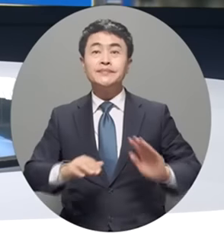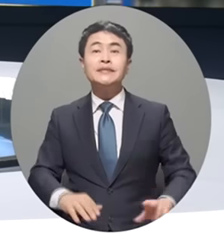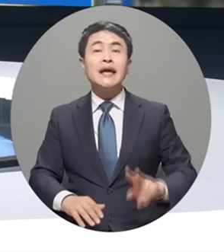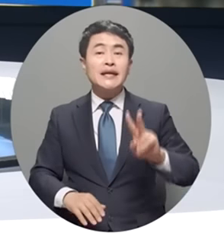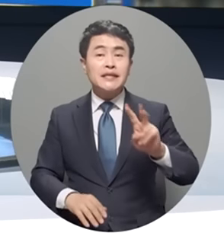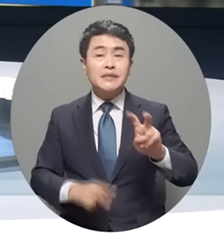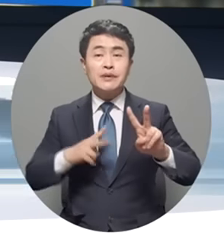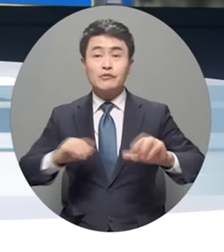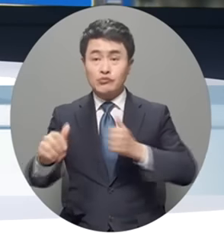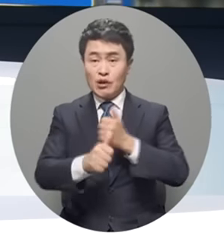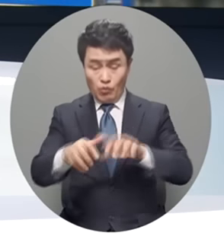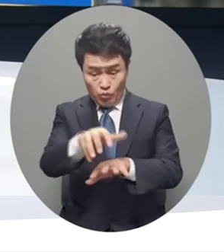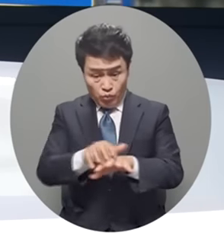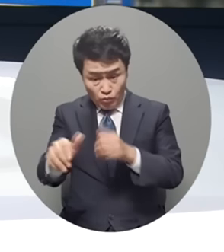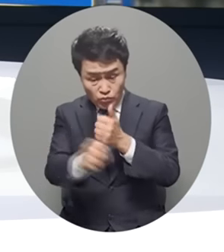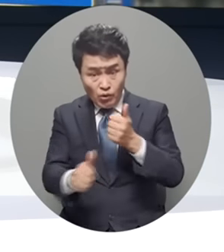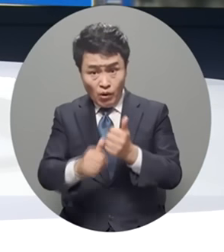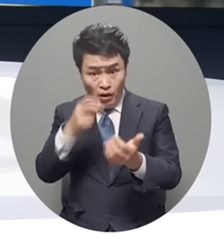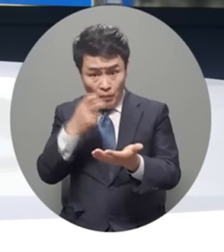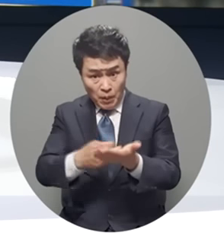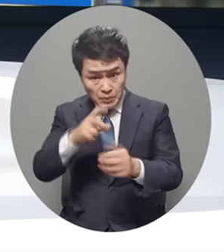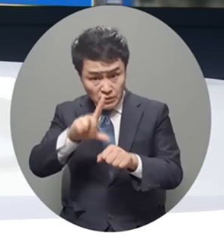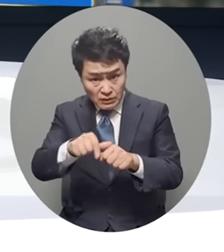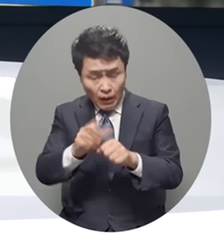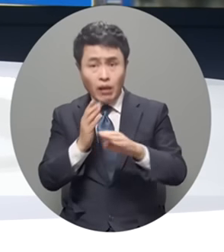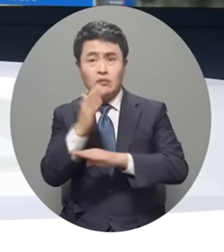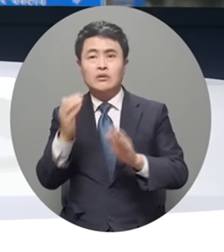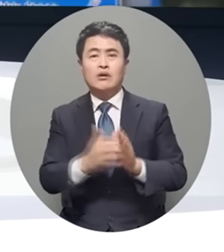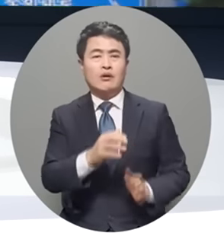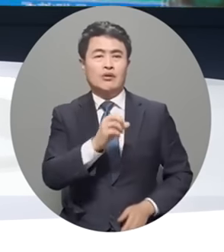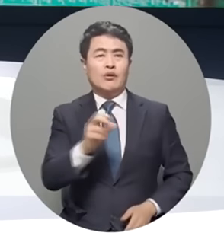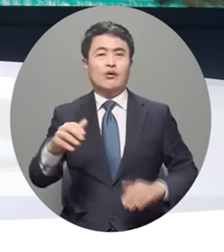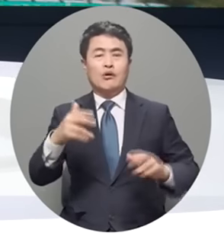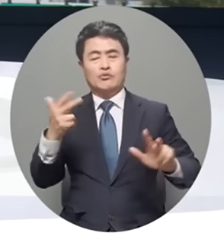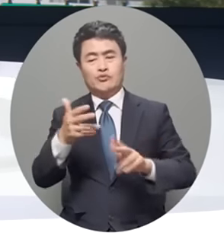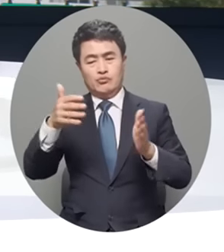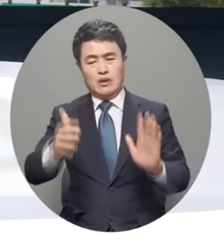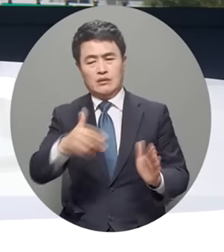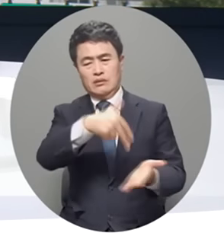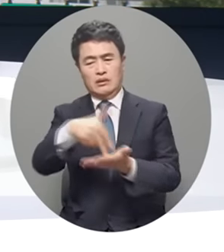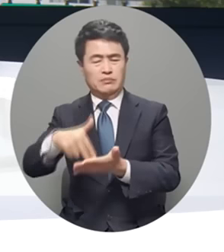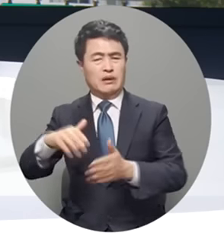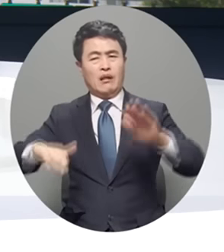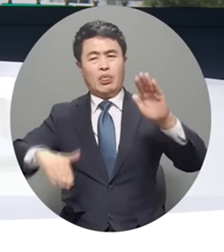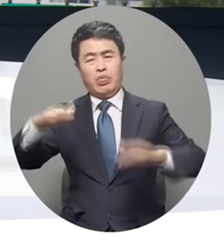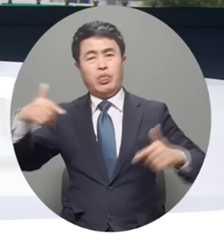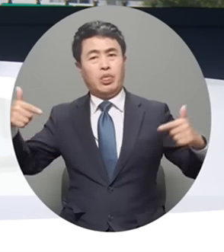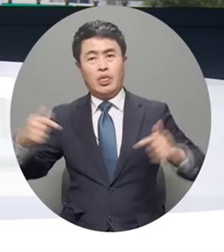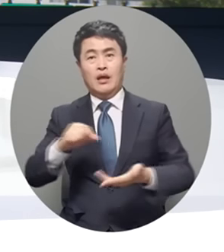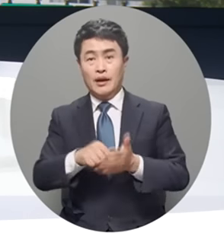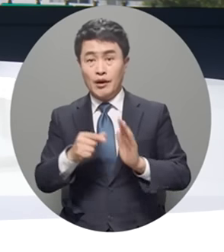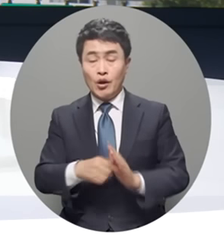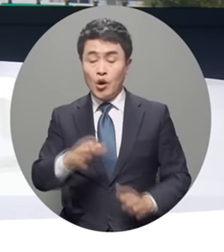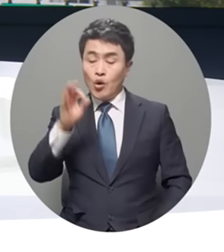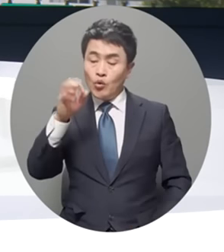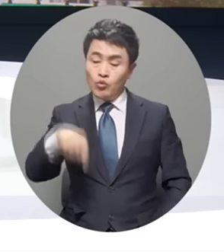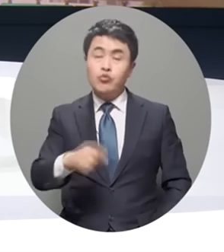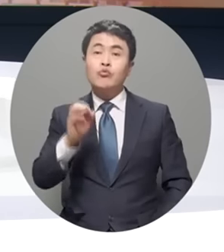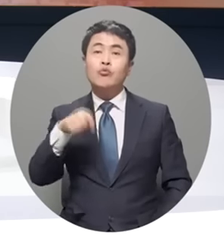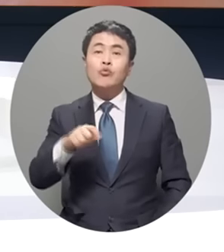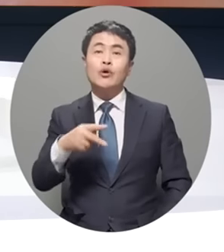22대 국회 원구성이 법정 시한을 넘긴 가운데 여야는 주말에도 입장 차를 좁히지 못했습니다. 우원식 국회의장이